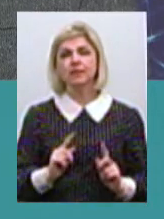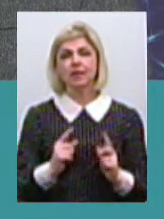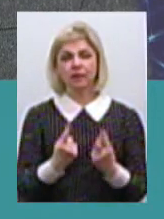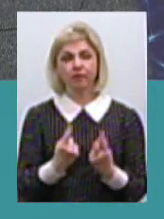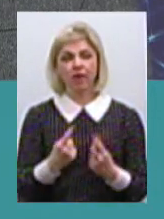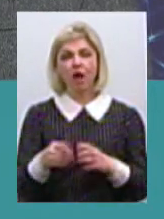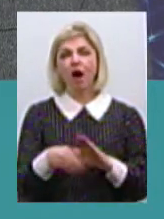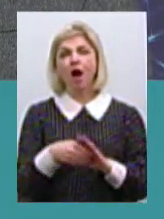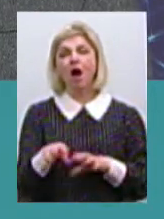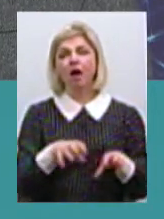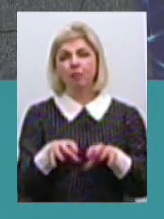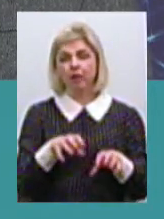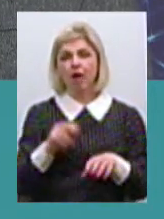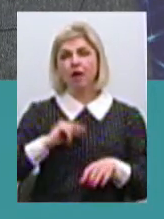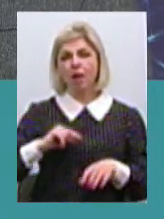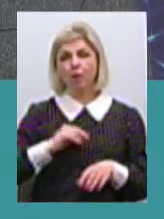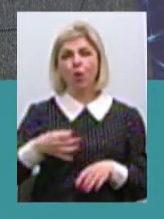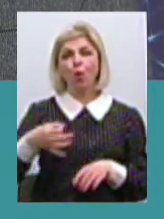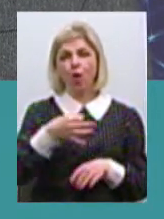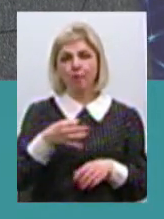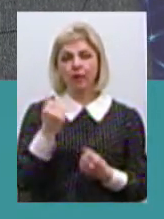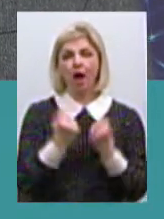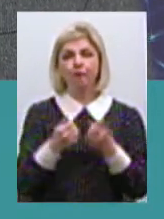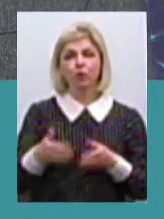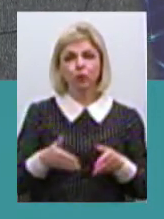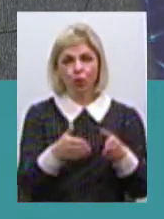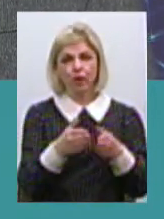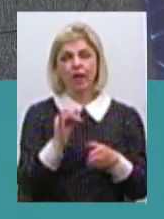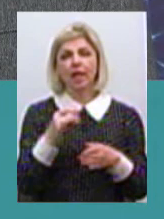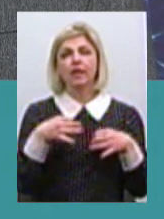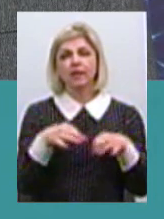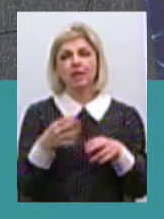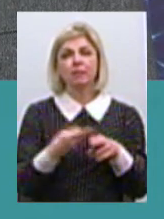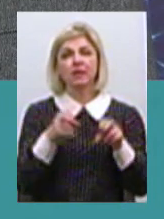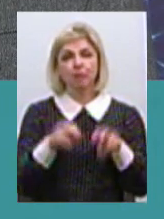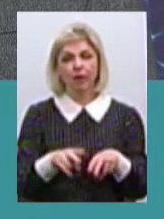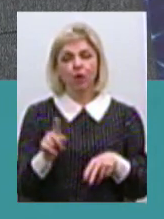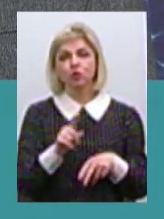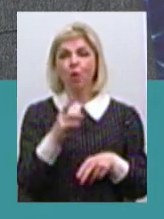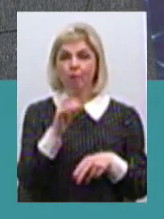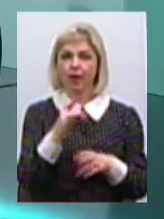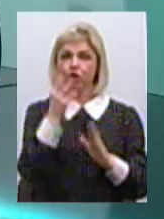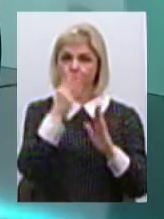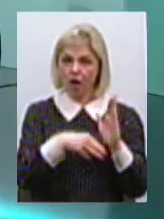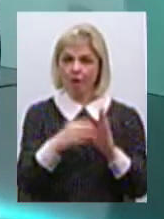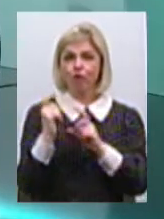отримання хабарів співробітників облавтодору та Укртрансбезпеки, що вони, мовляв, замість того, щоб штрафували фури